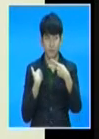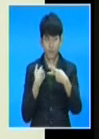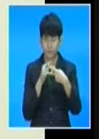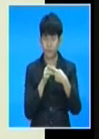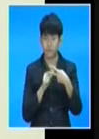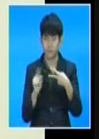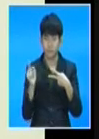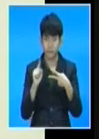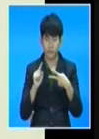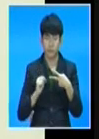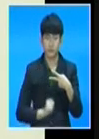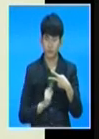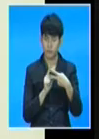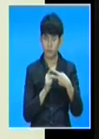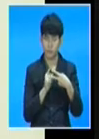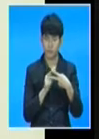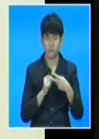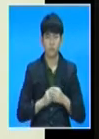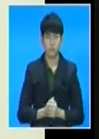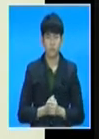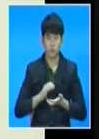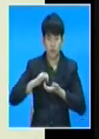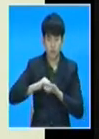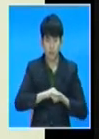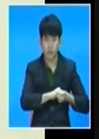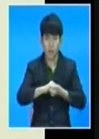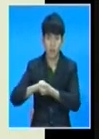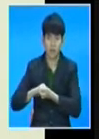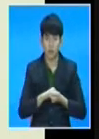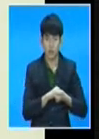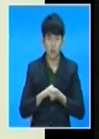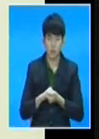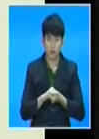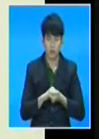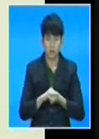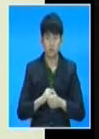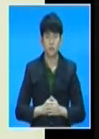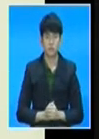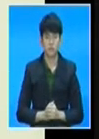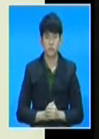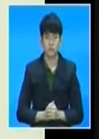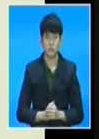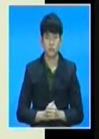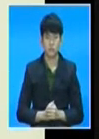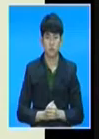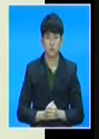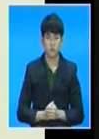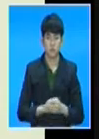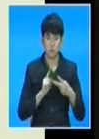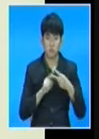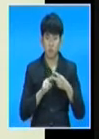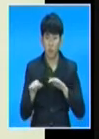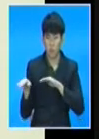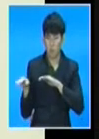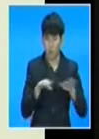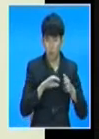ตคือคำแรกคือความสามัคคีคือสุขาสังกษัตริย์สามัคคีนะฮะความพร้อมเพียงของหมู่คณะน